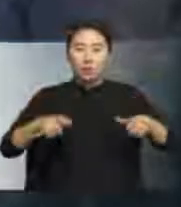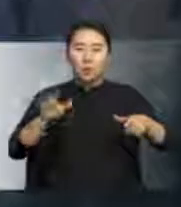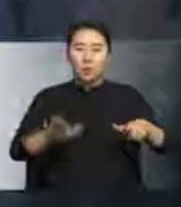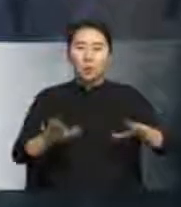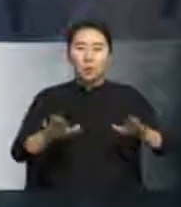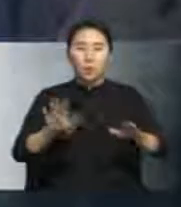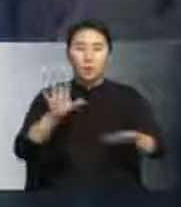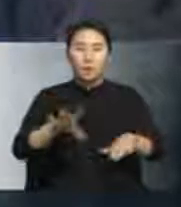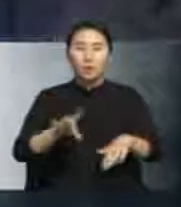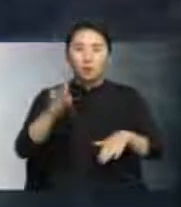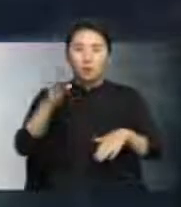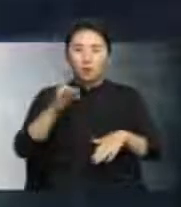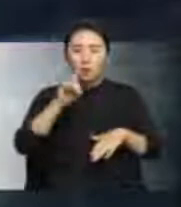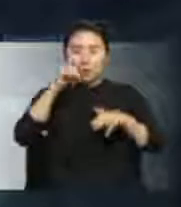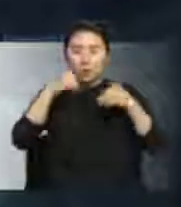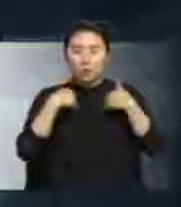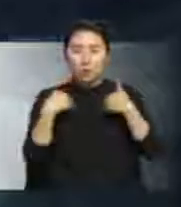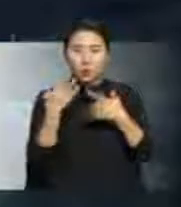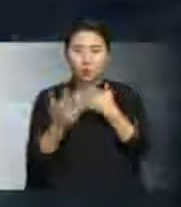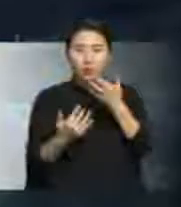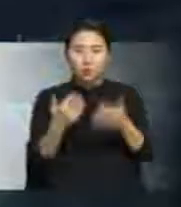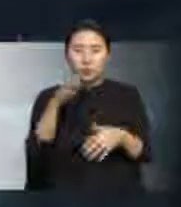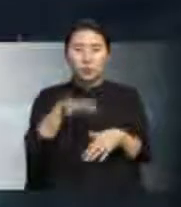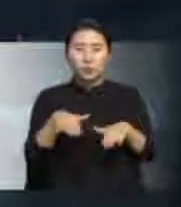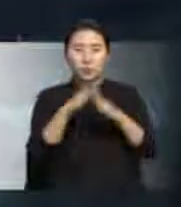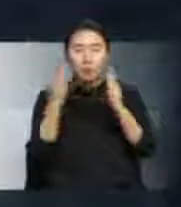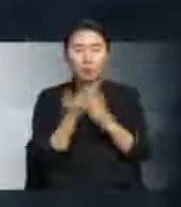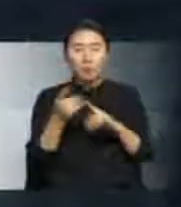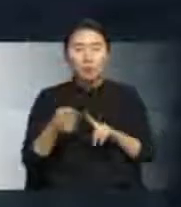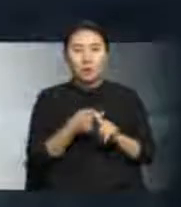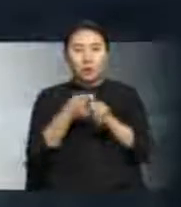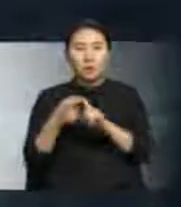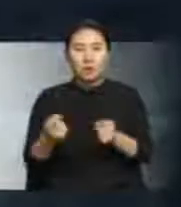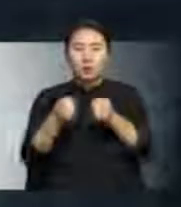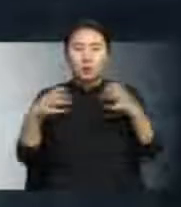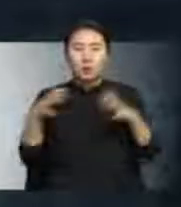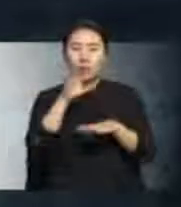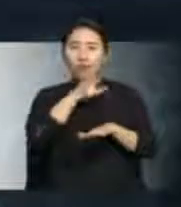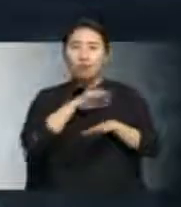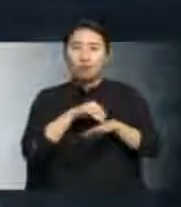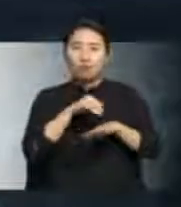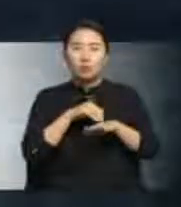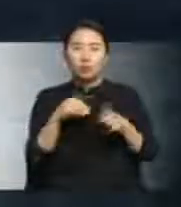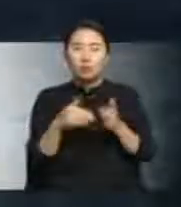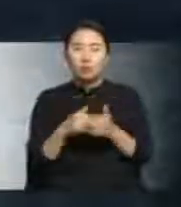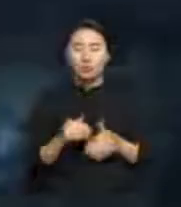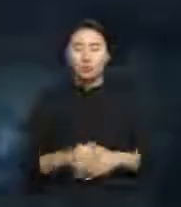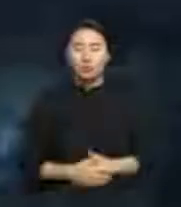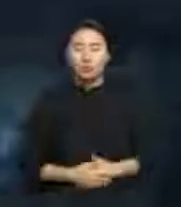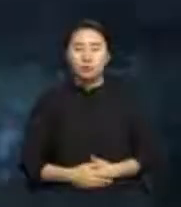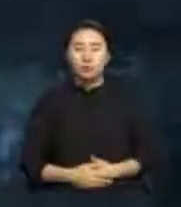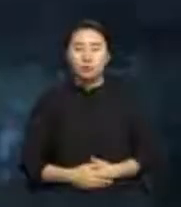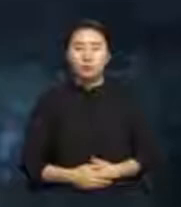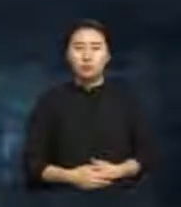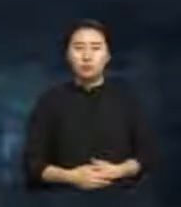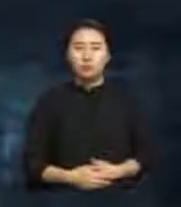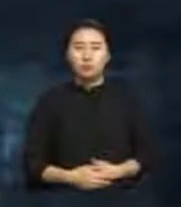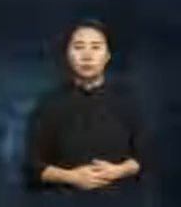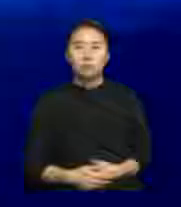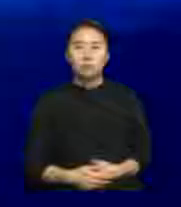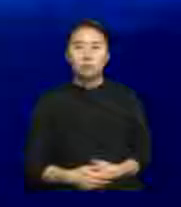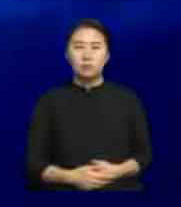올해 처음으로 구청과 소방서 등 모든 유관기관이 모여 합동 훈련을 가졌습니다. 이혜진 기자가 현장에